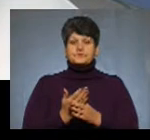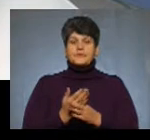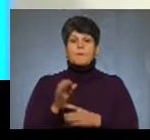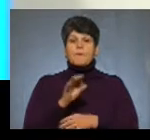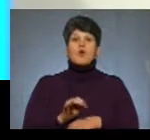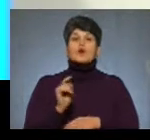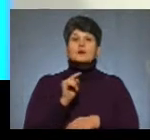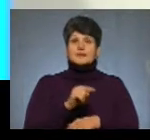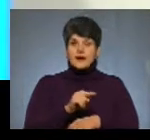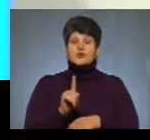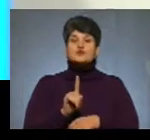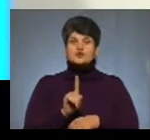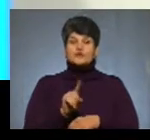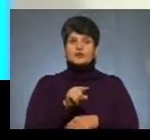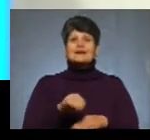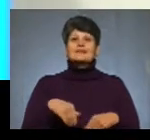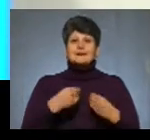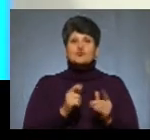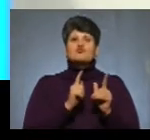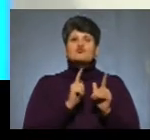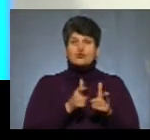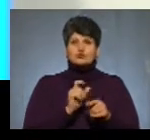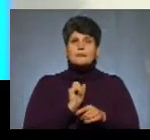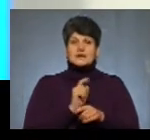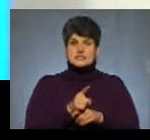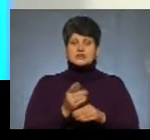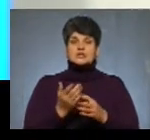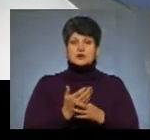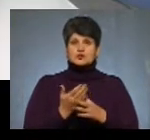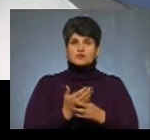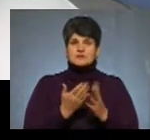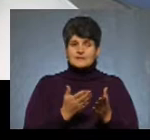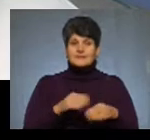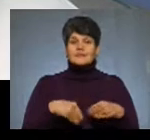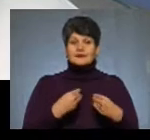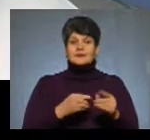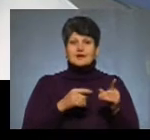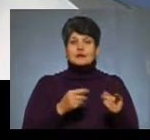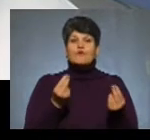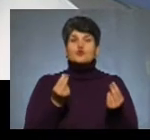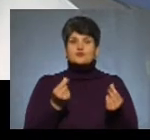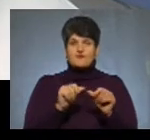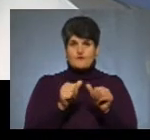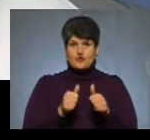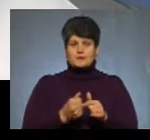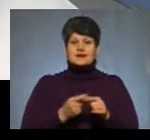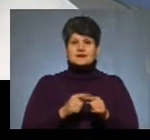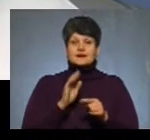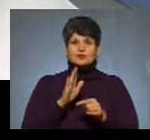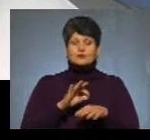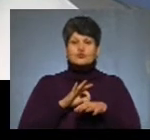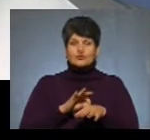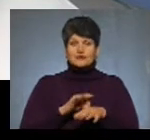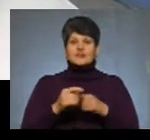про те, що вони надають згоду про призначення такої субсидії, власне, і надання її в грошовій формі, і що це буде здійснюватись